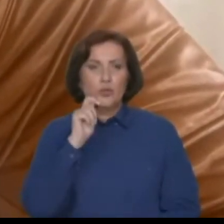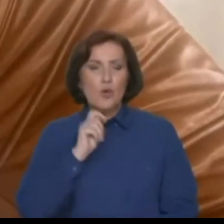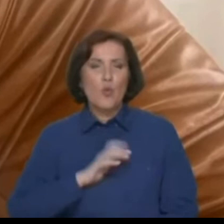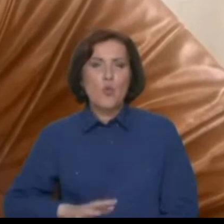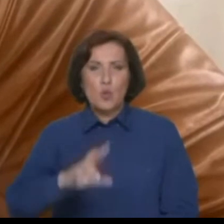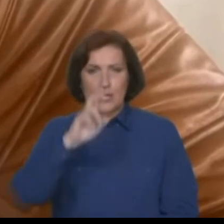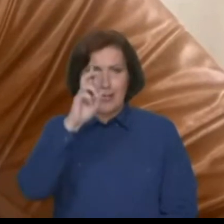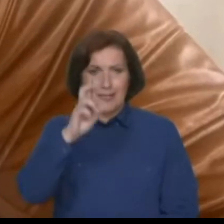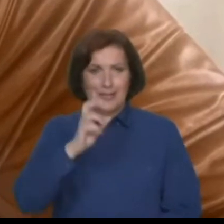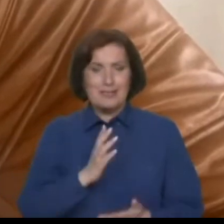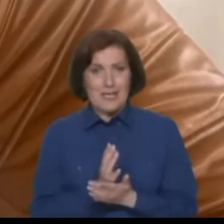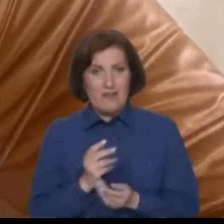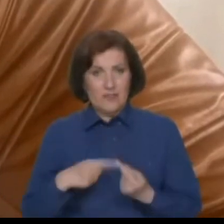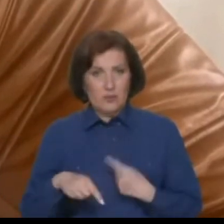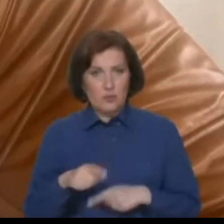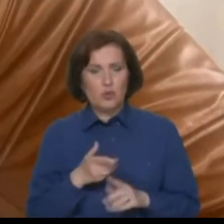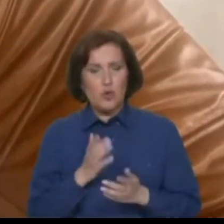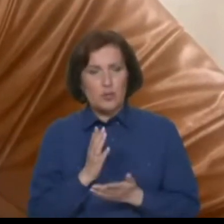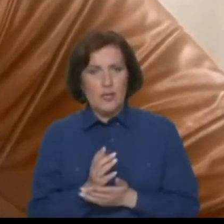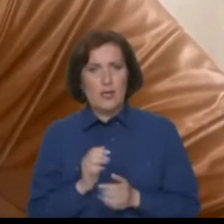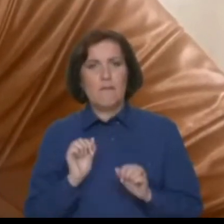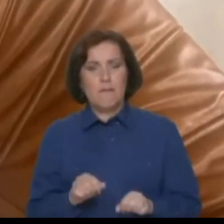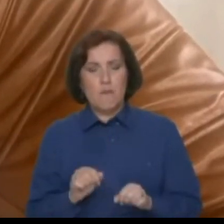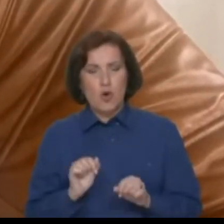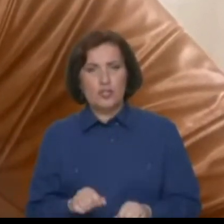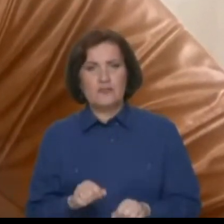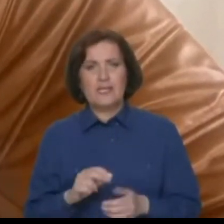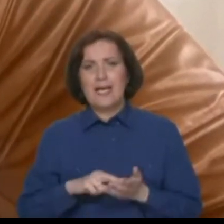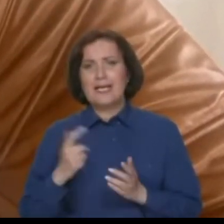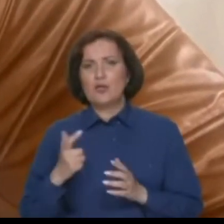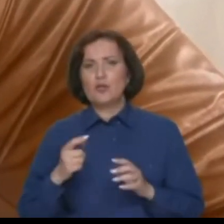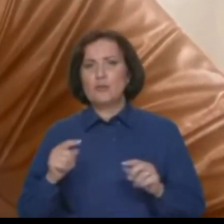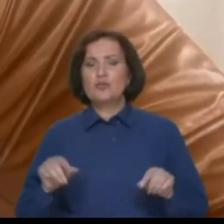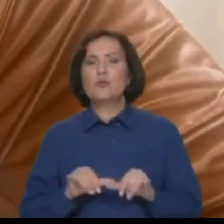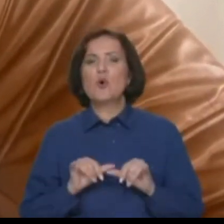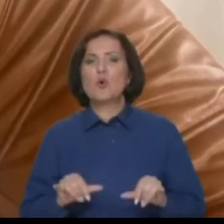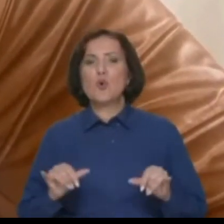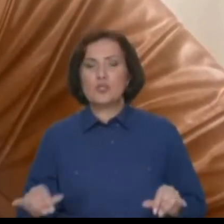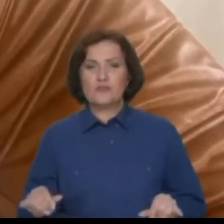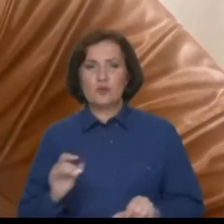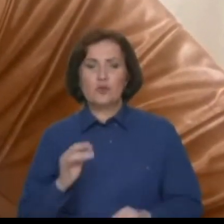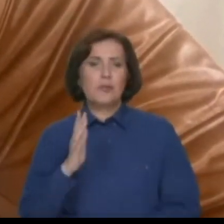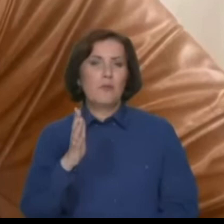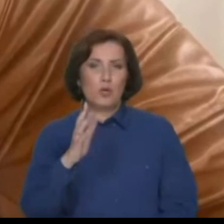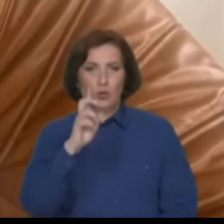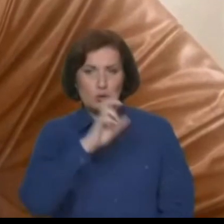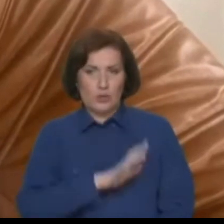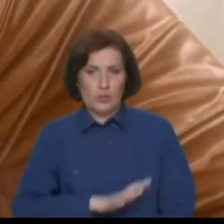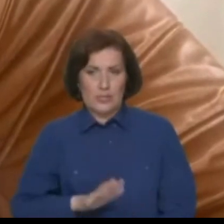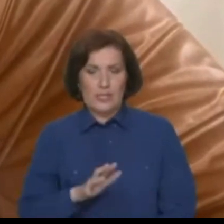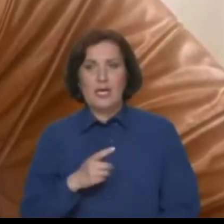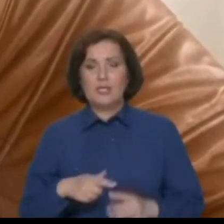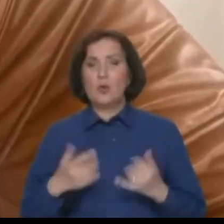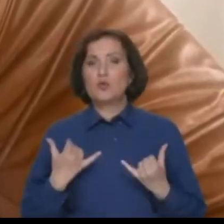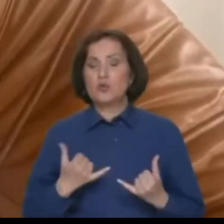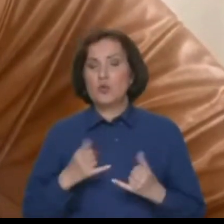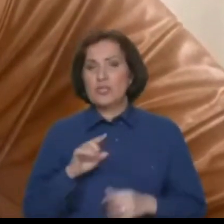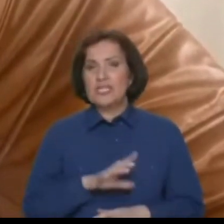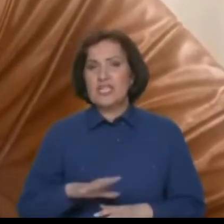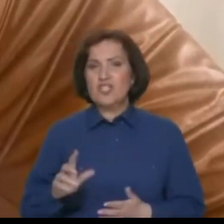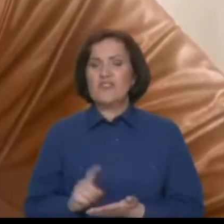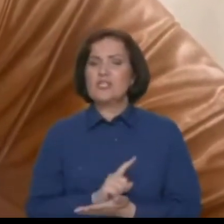України. Наявність бізнесу дає можливість економічному розвитку і майбутньому країни. Так от сьогодні